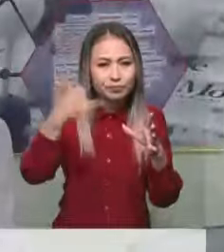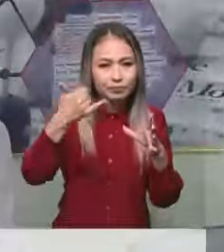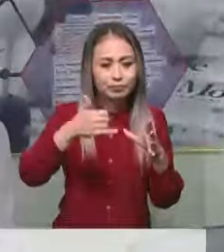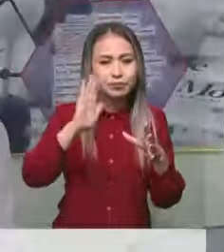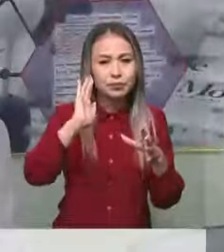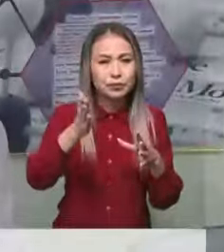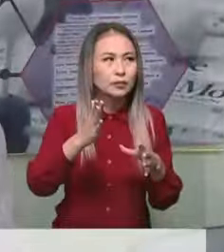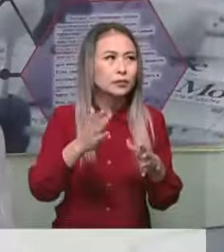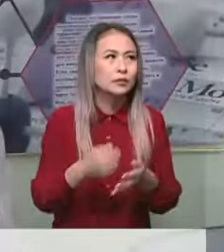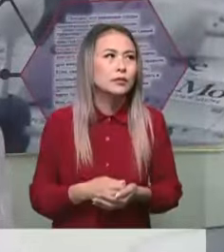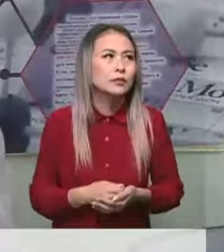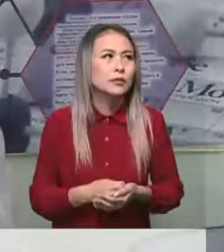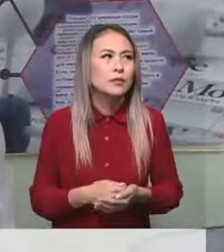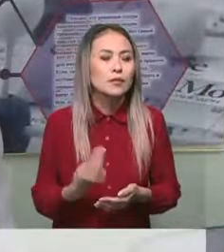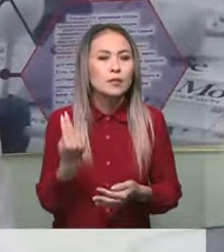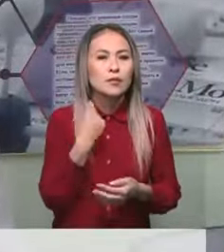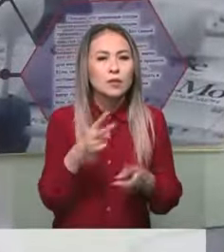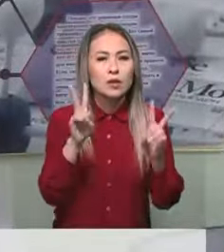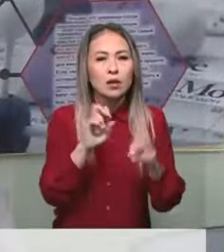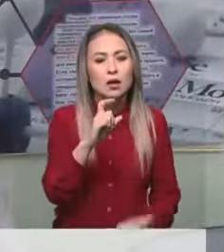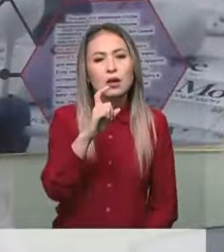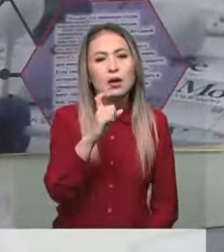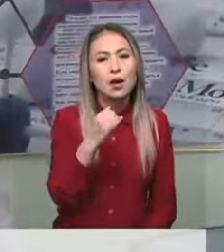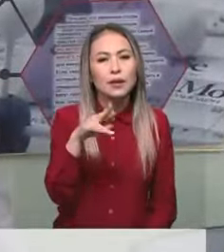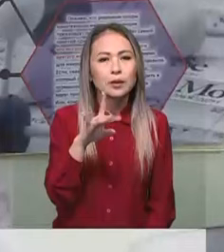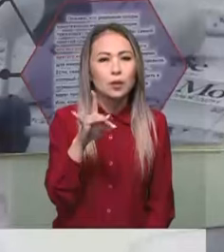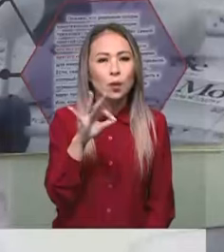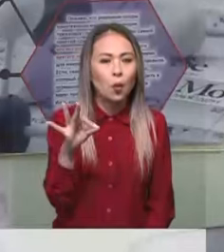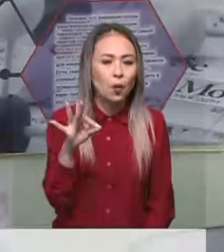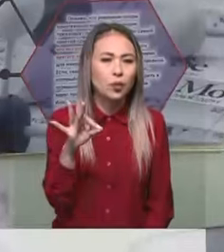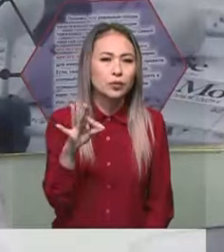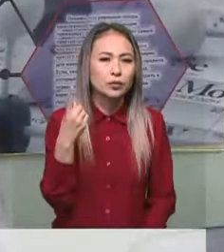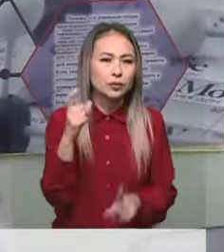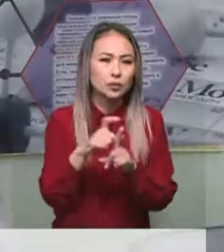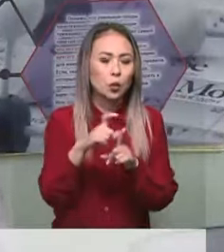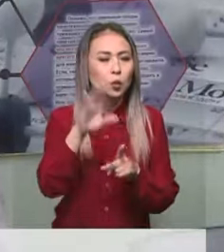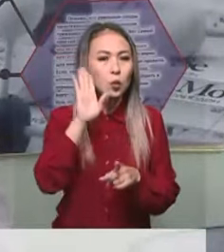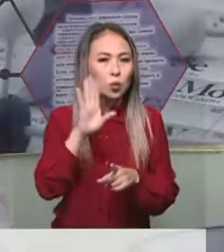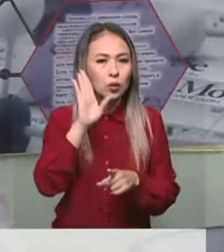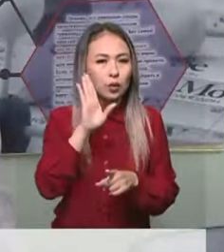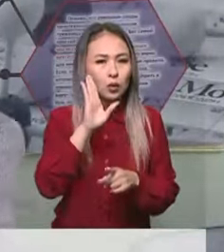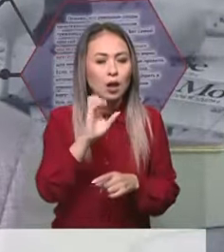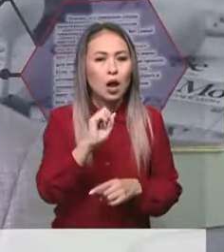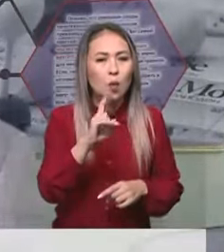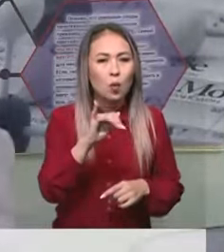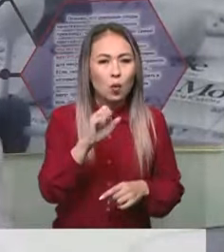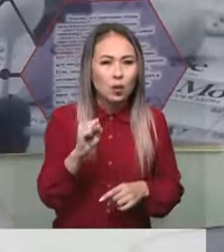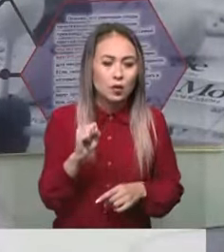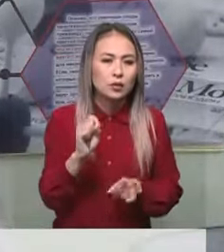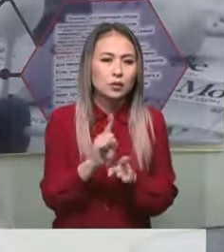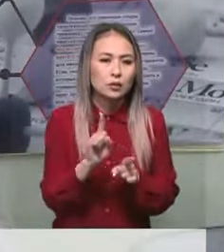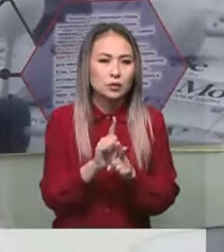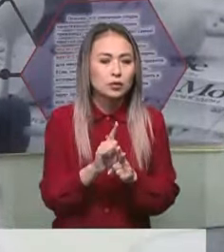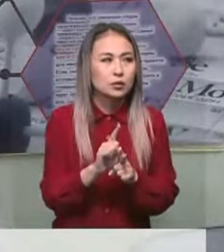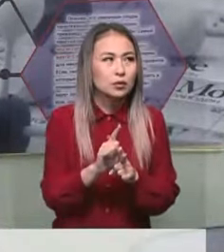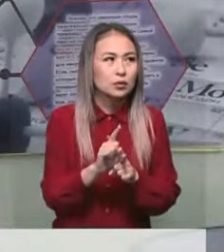боламыз. Аты, міне ағылшындағы аты Hydro Aquacell, яғни Hydro деген сөз, бір сөз айтқанда ол су деген сөз, Aqua ол да ағылшын латын тілінде су